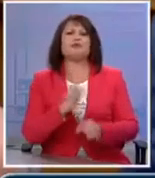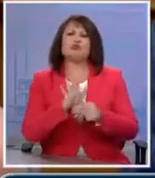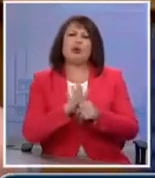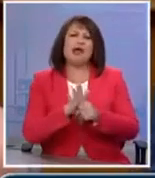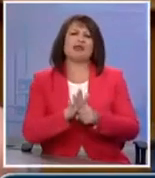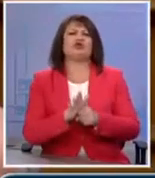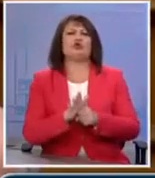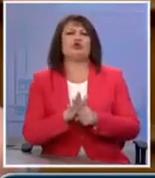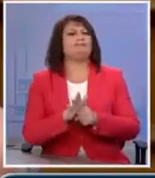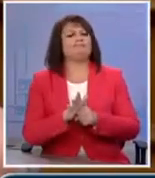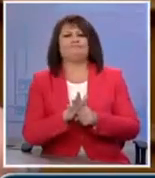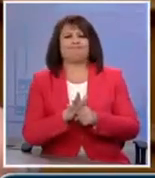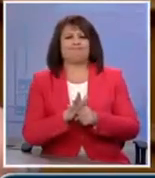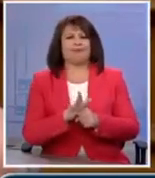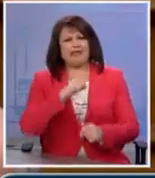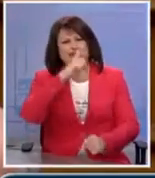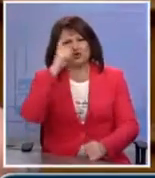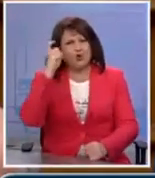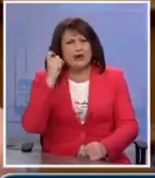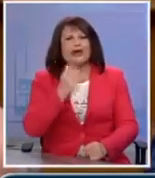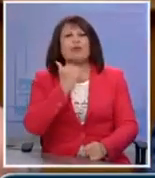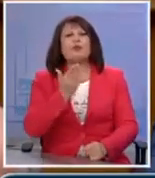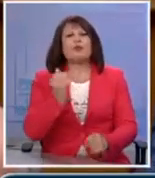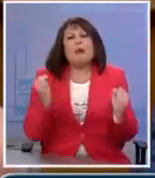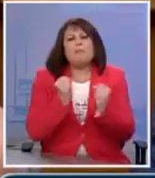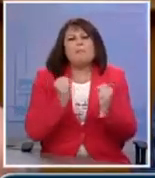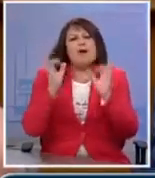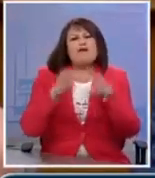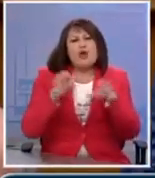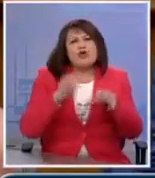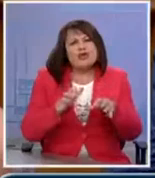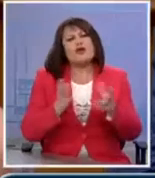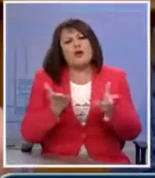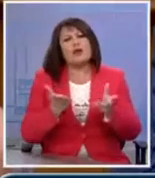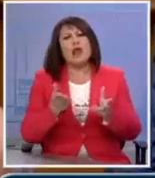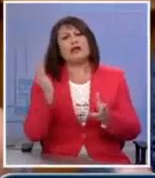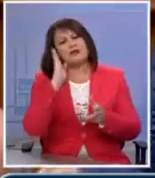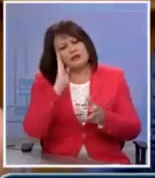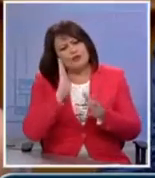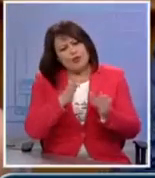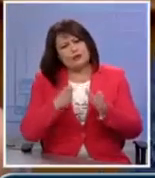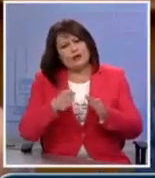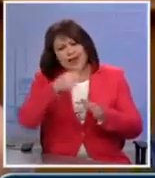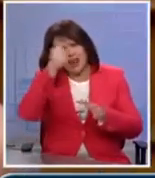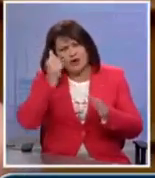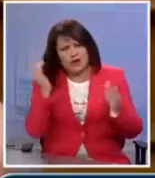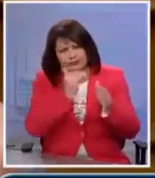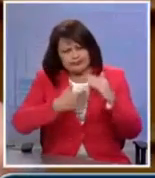τουλάχιστον δεν βιώνουμε την δυσκολία του να μην μπορούν να κοιμηθούν από το κρύο ή από τη βροχή. Αλλά πρέπει να κινηθούμε γρήγορα, γιατί το καλοκαίρι θα